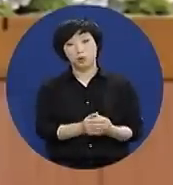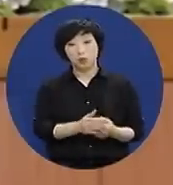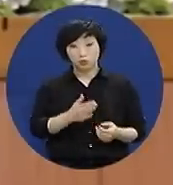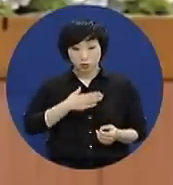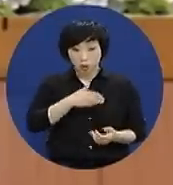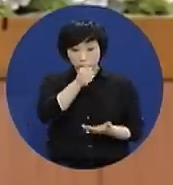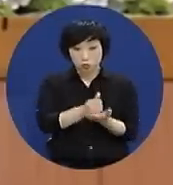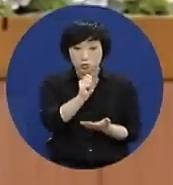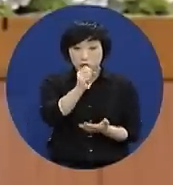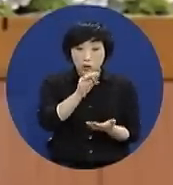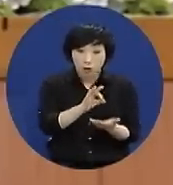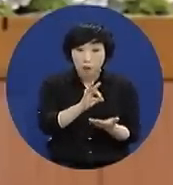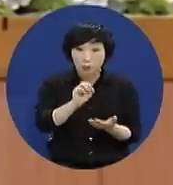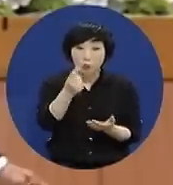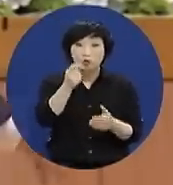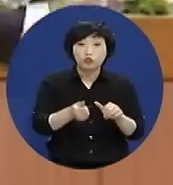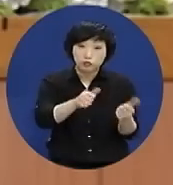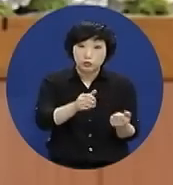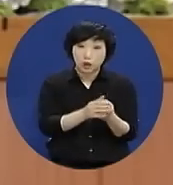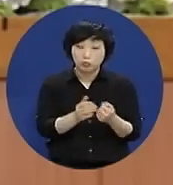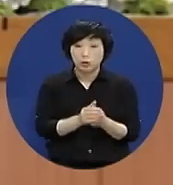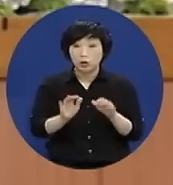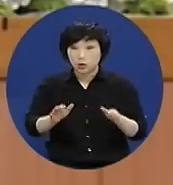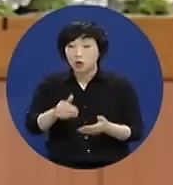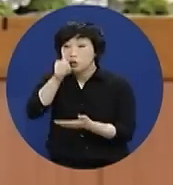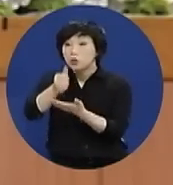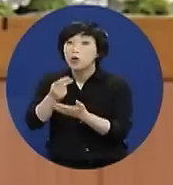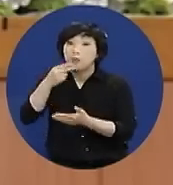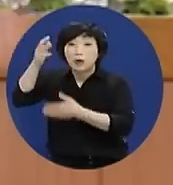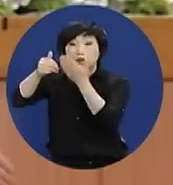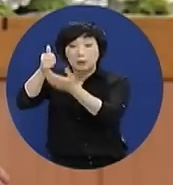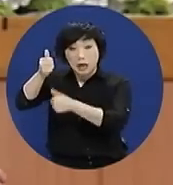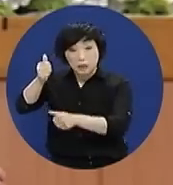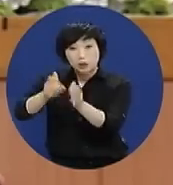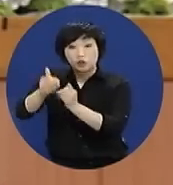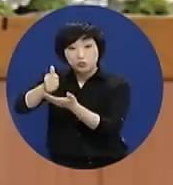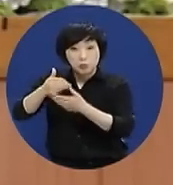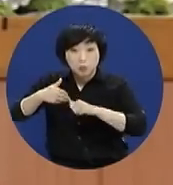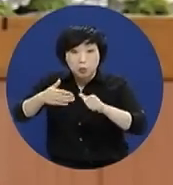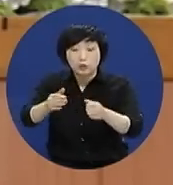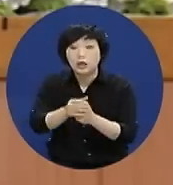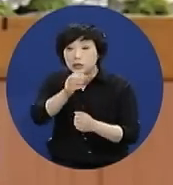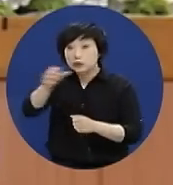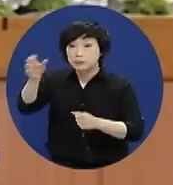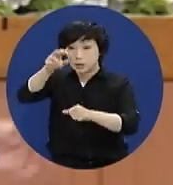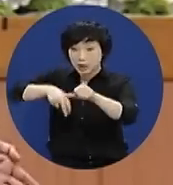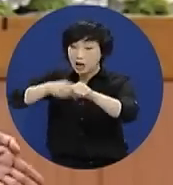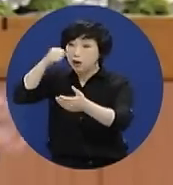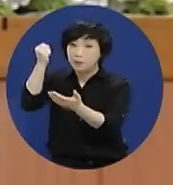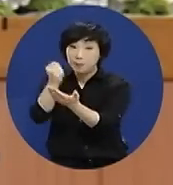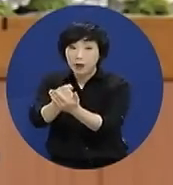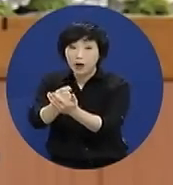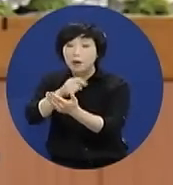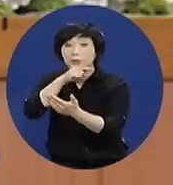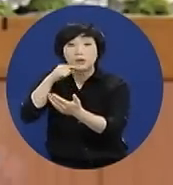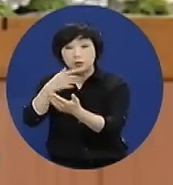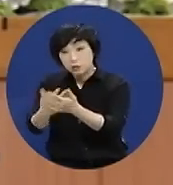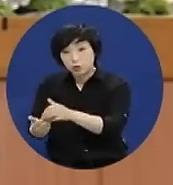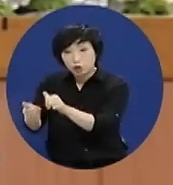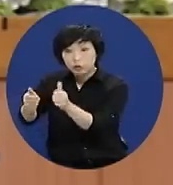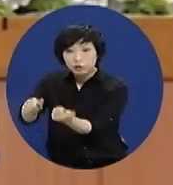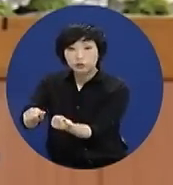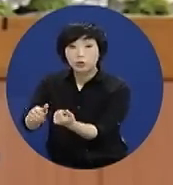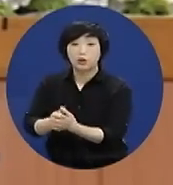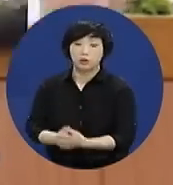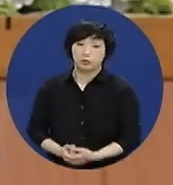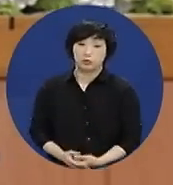罪の大のに死ぬのだからのを送って10時間につけて